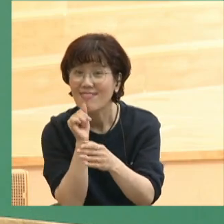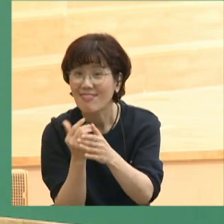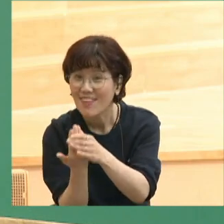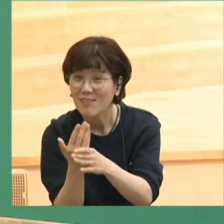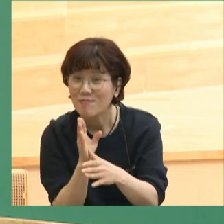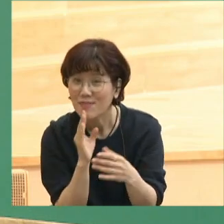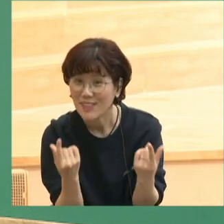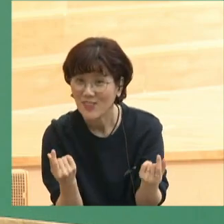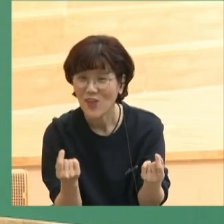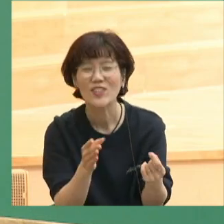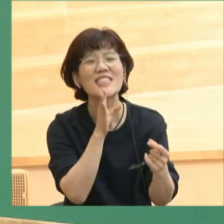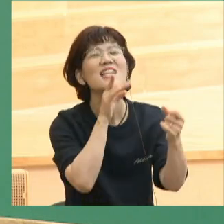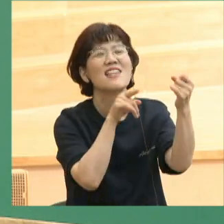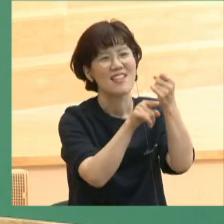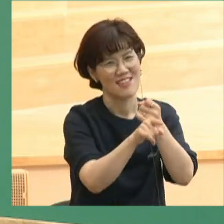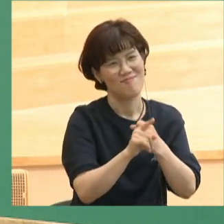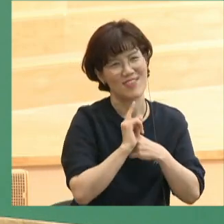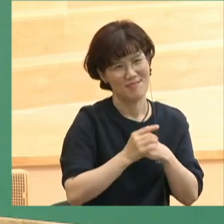진리 진리.